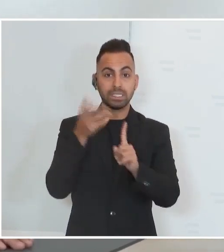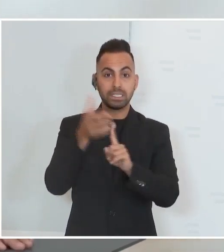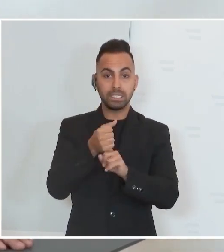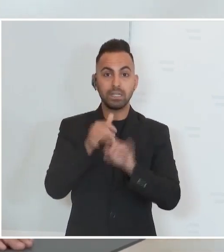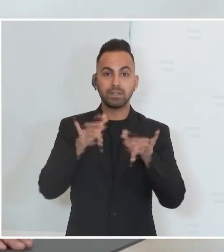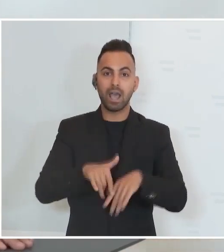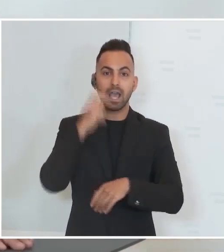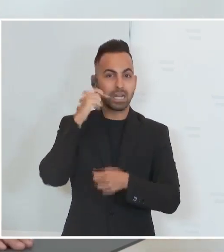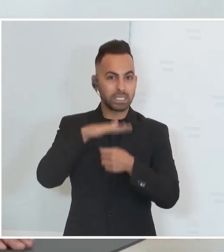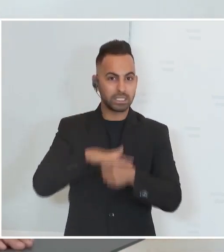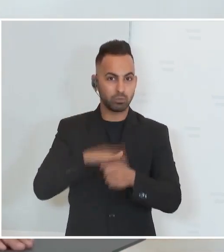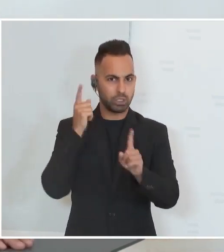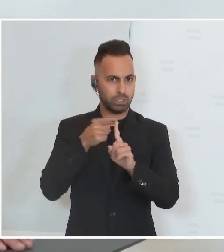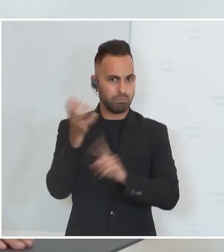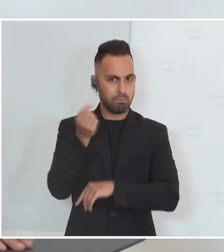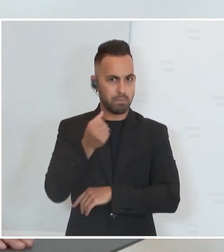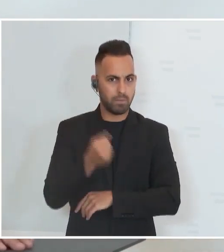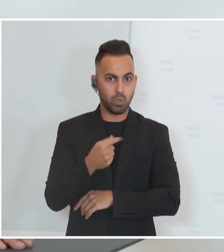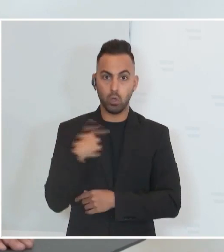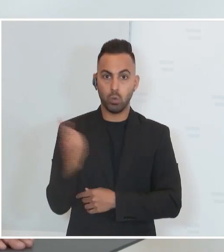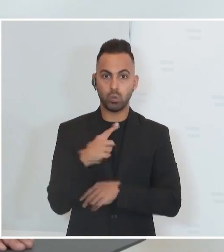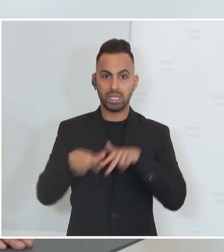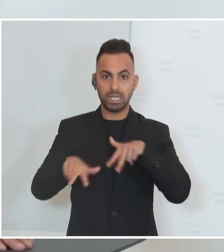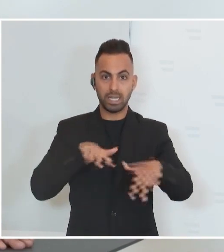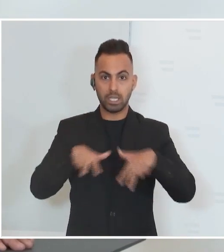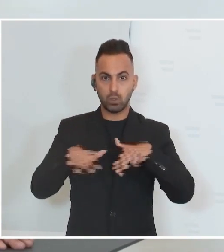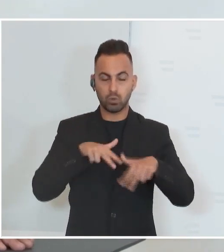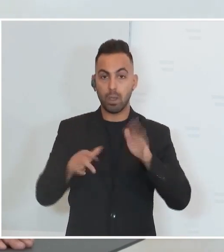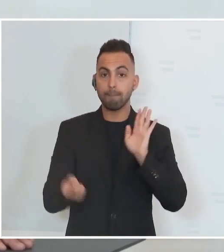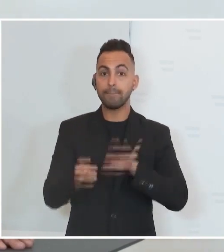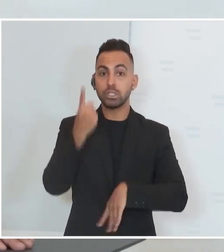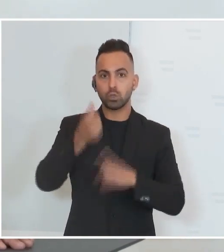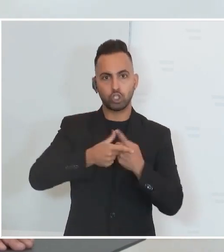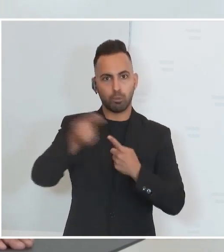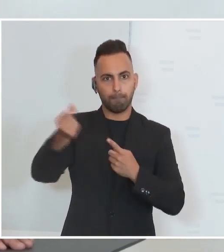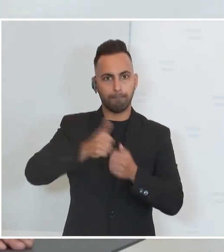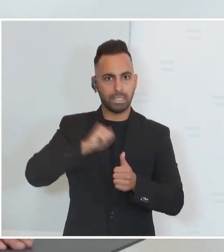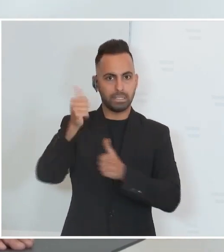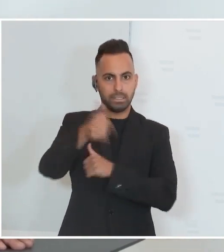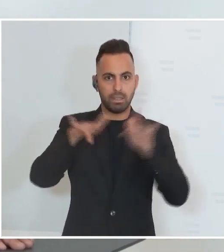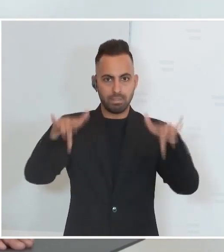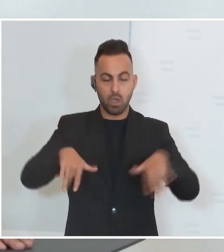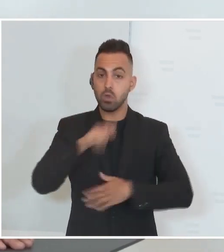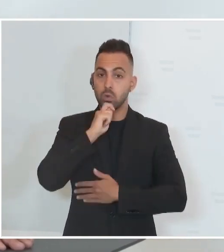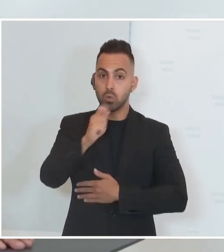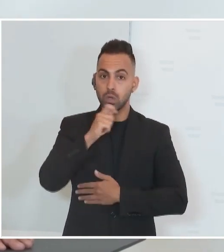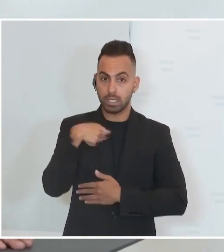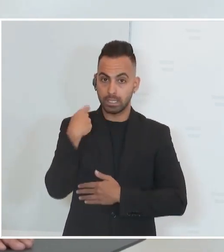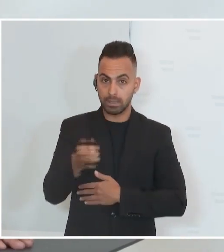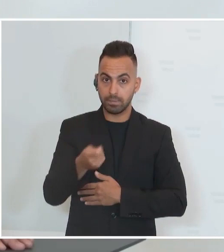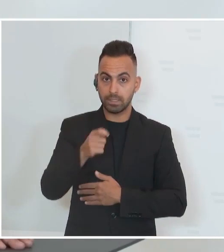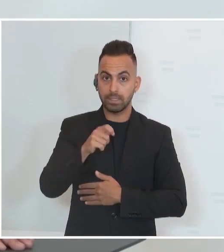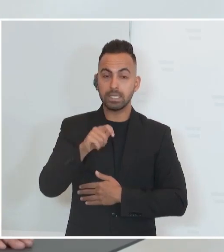egész egyszerűen a civilizációt úgy akarjuk fenntartani, ahogy az most van. Bécsi tárgyalásai után azt is